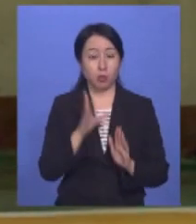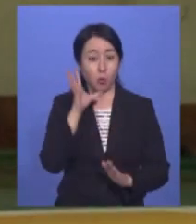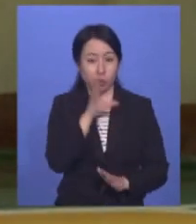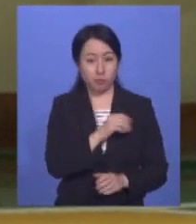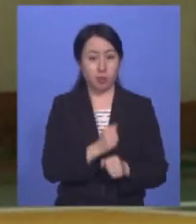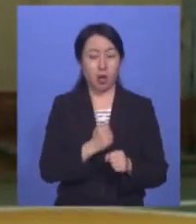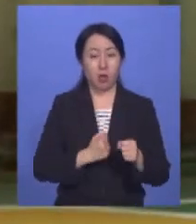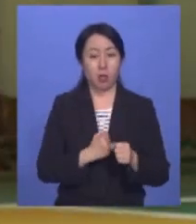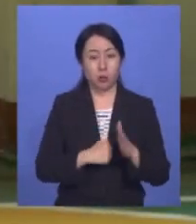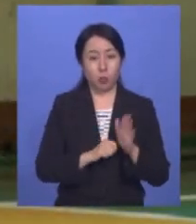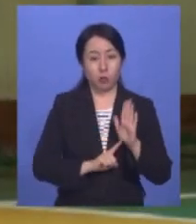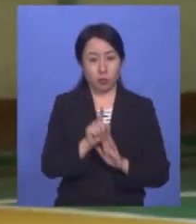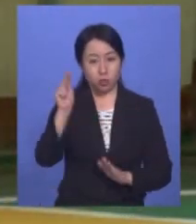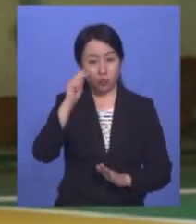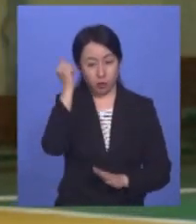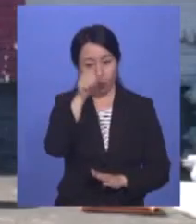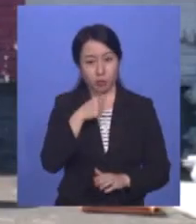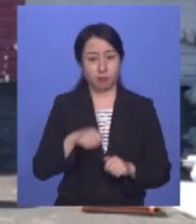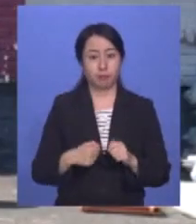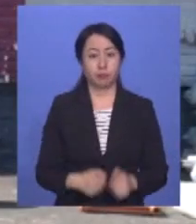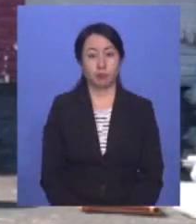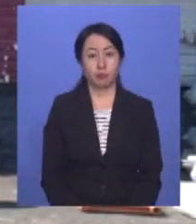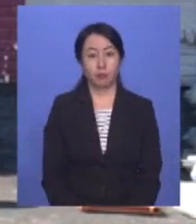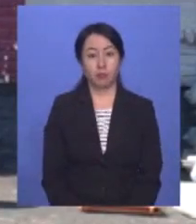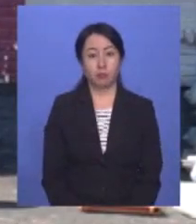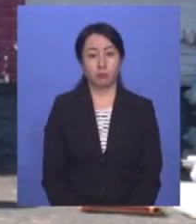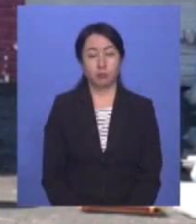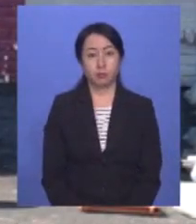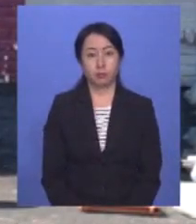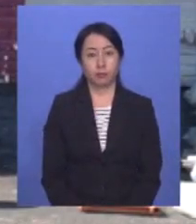сделать до начала учебного года, остается открытым. Илья Кудряков, Денис Кузнецов, служба новостей.